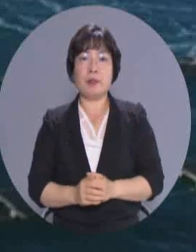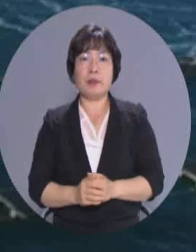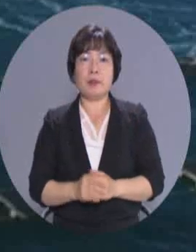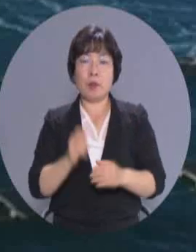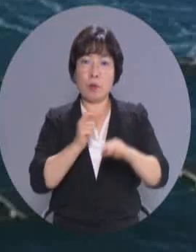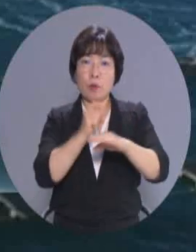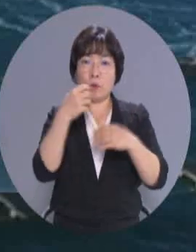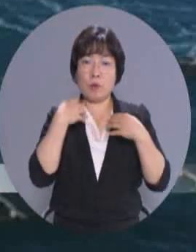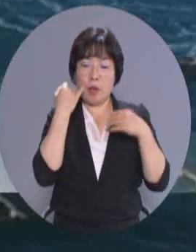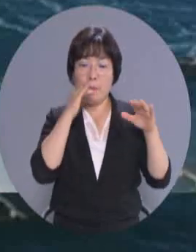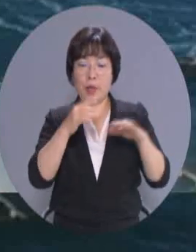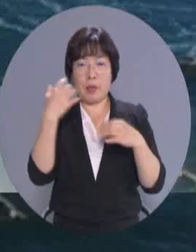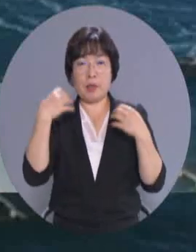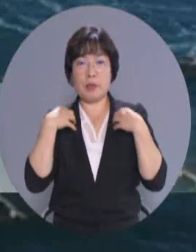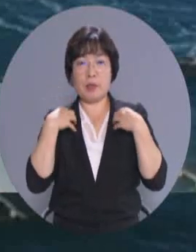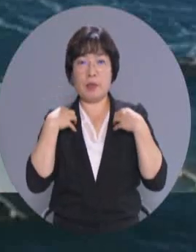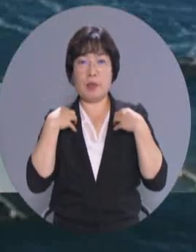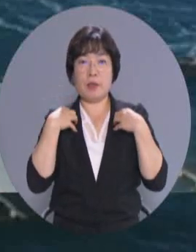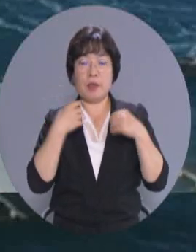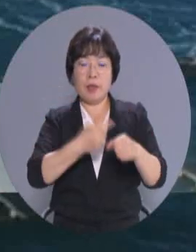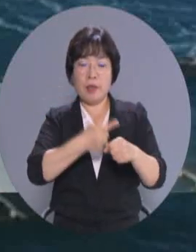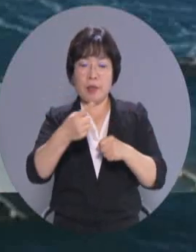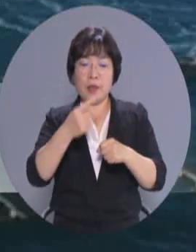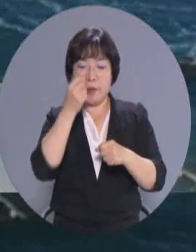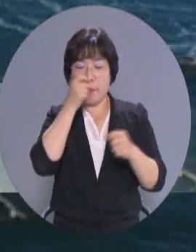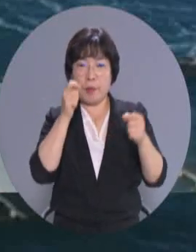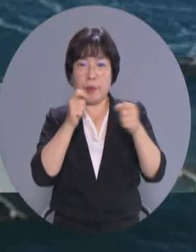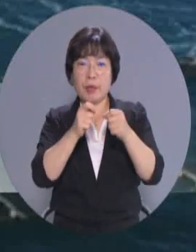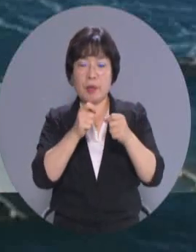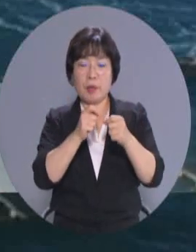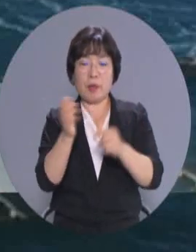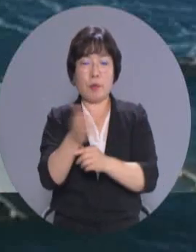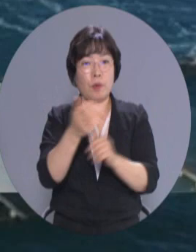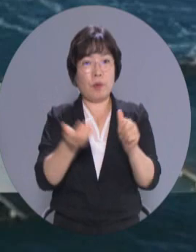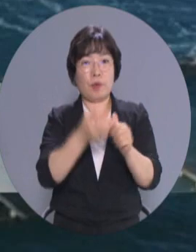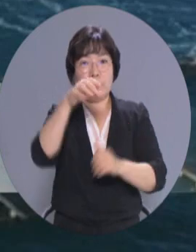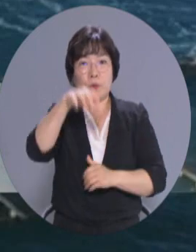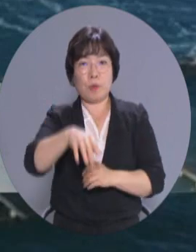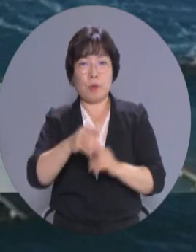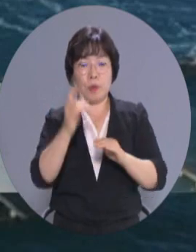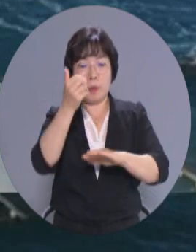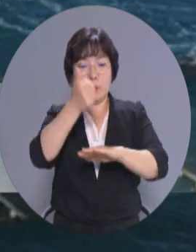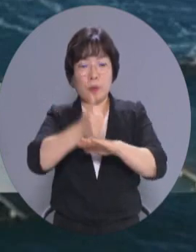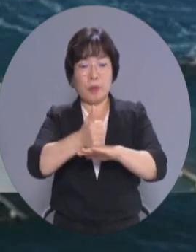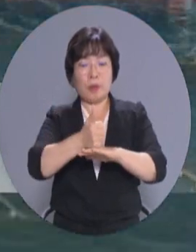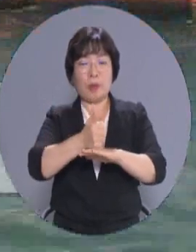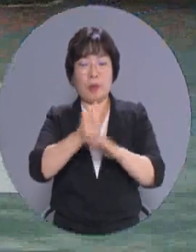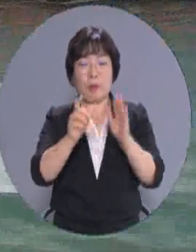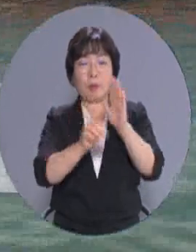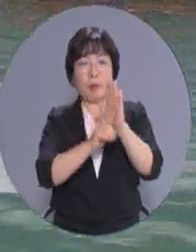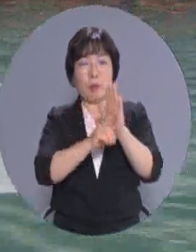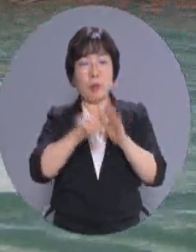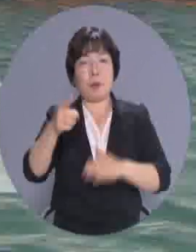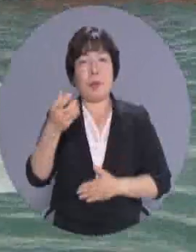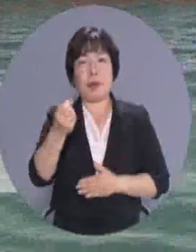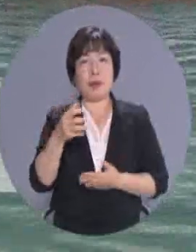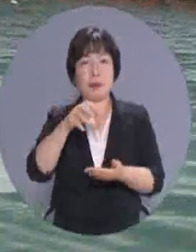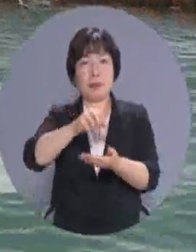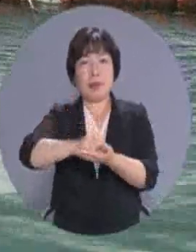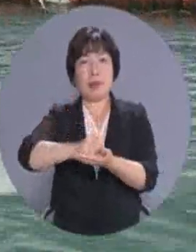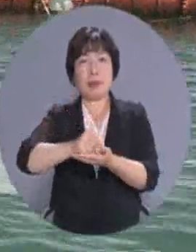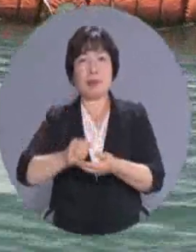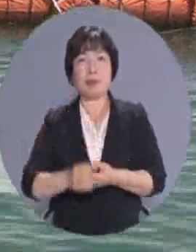고군이 해양수산부가 추진하는 내년 친환경 양식어업 육성 공모 사업에서 선정도 100억 원의 사업비를